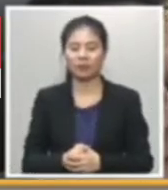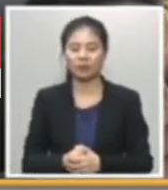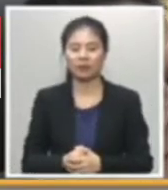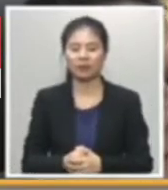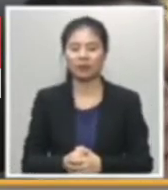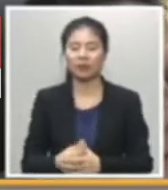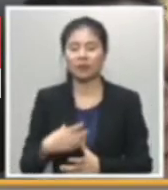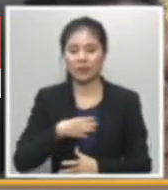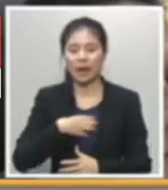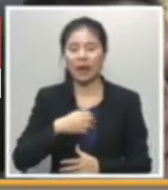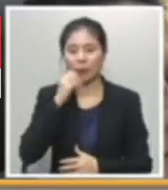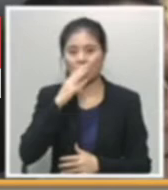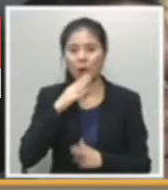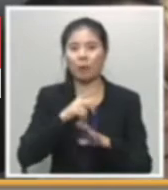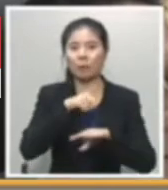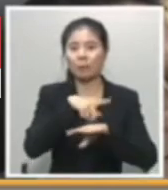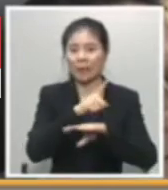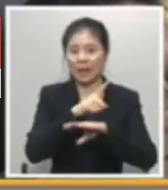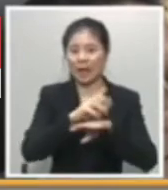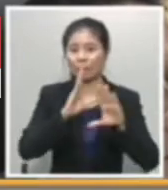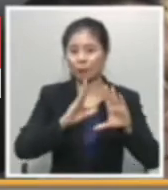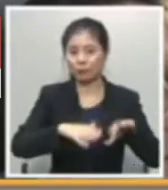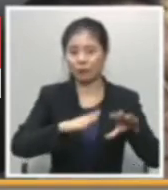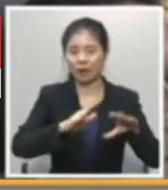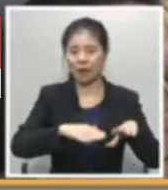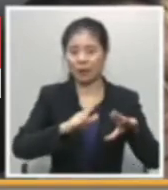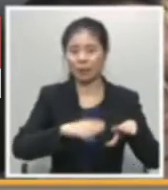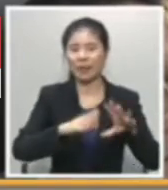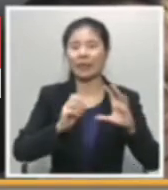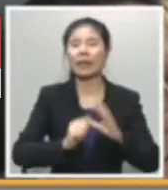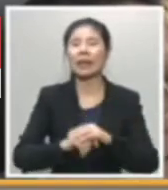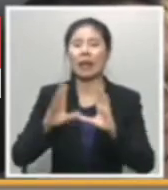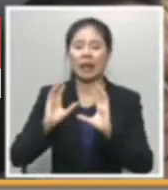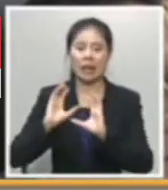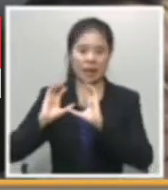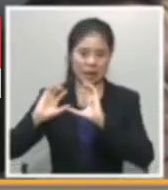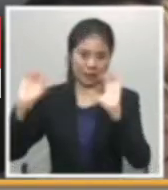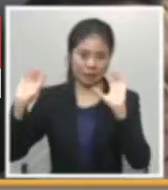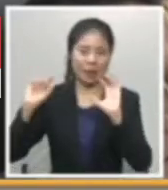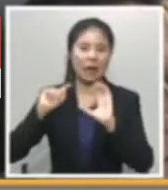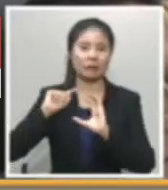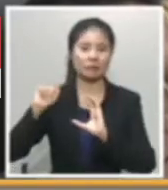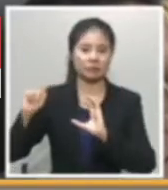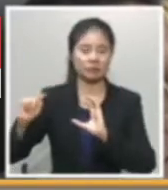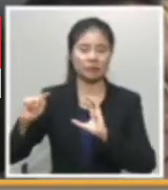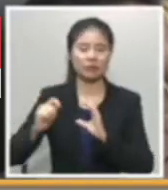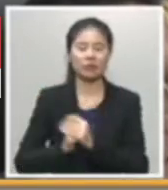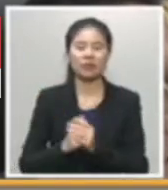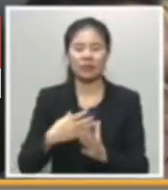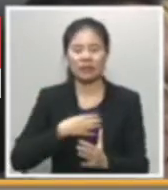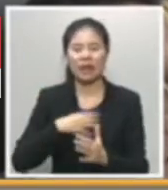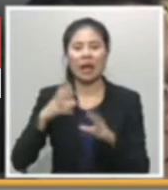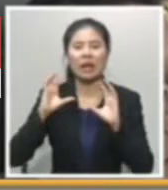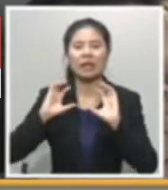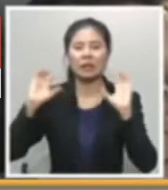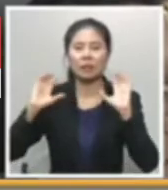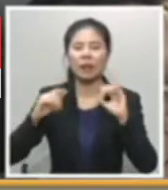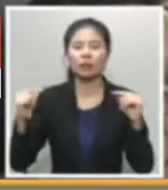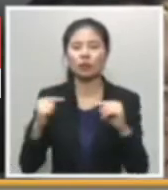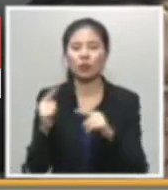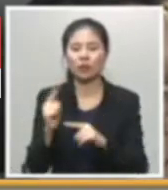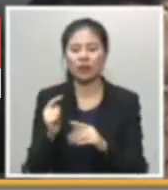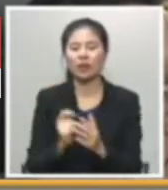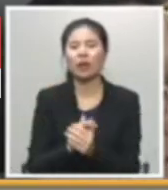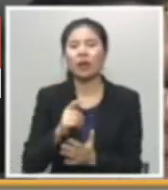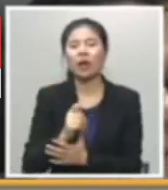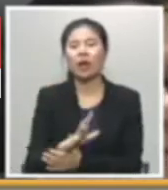ขออยากจะกราบเรียนต่อท่านประธานผ่านไปยังท่านอย่างรัฐบาลว่าผมอยากให้รัฐบาลเนี่ยนำพร